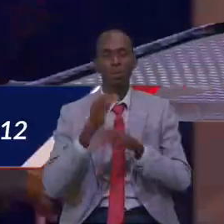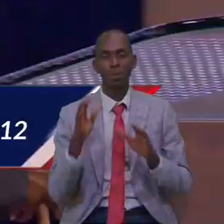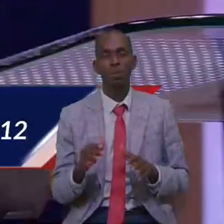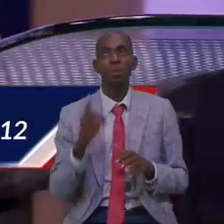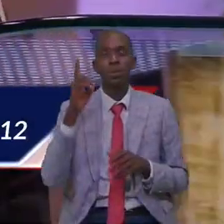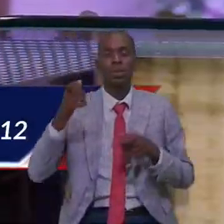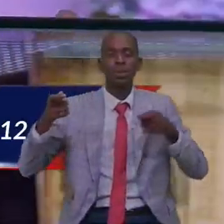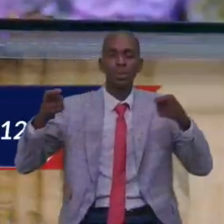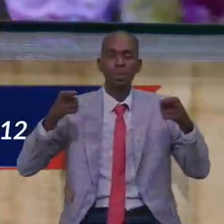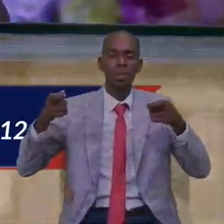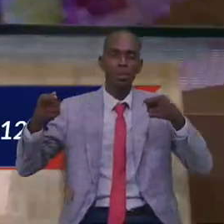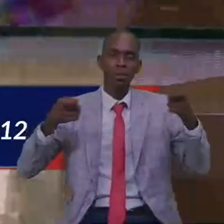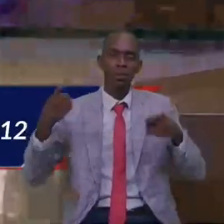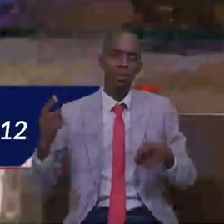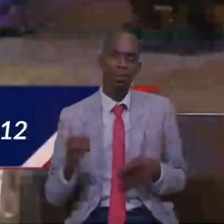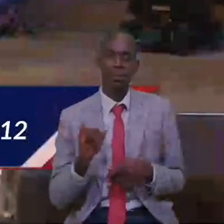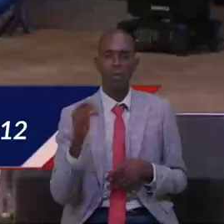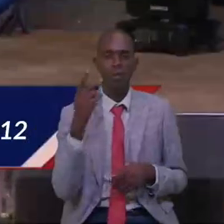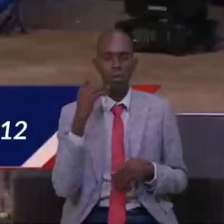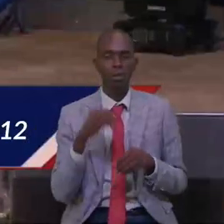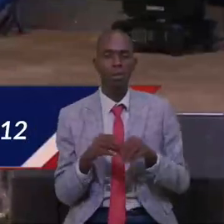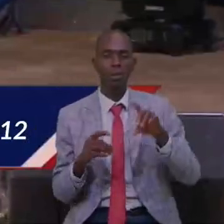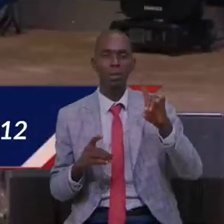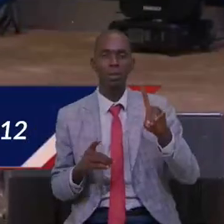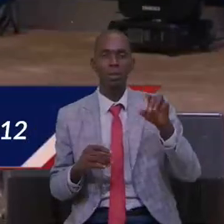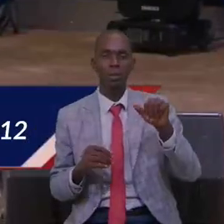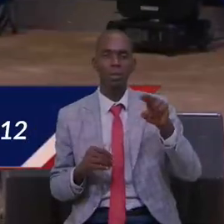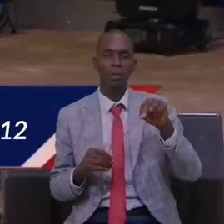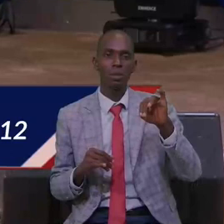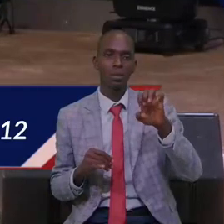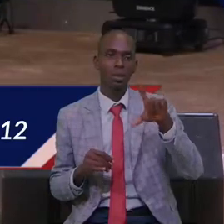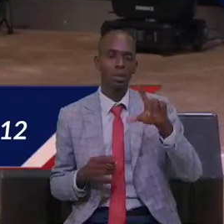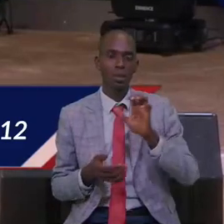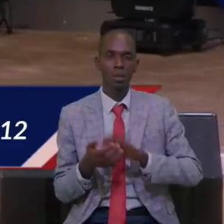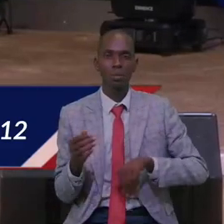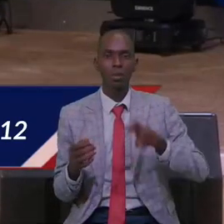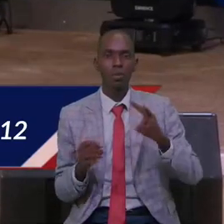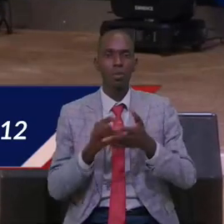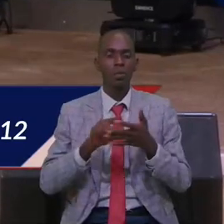siècles. Daniel chapitre 2, verset 35.